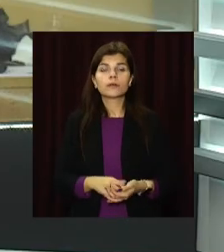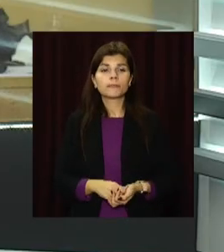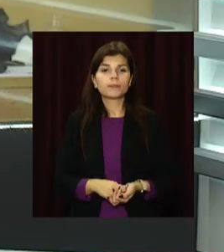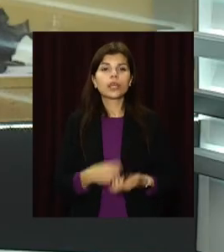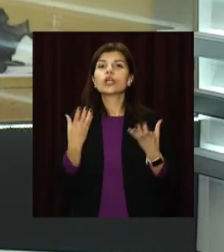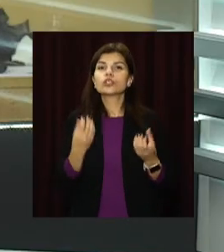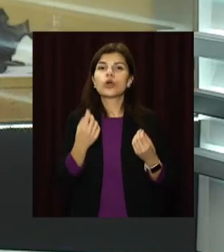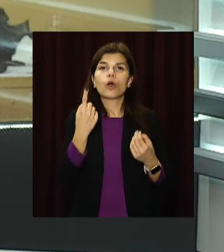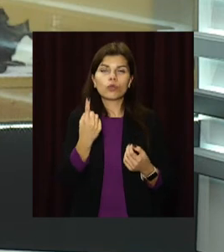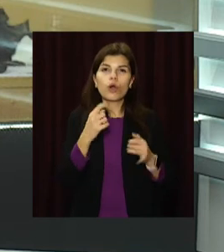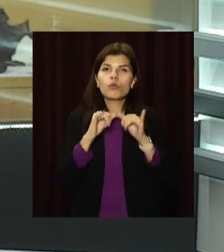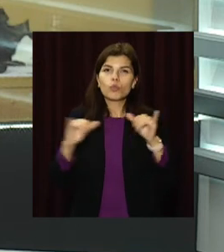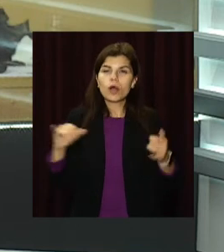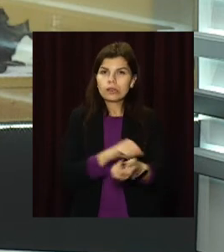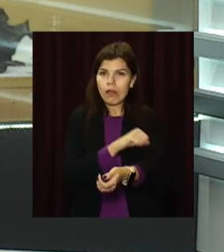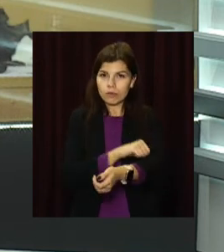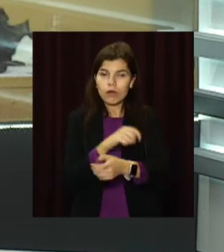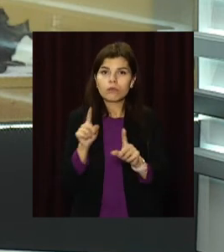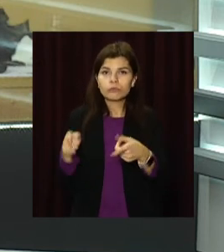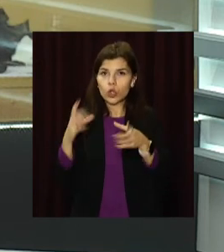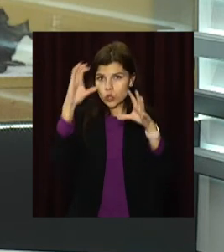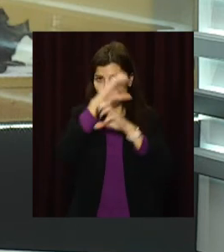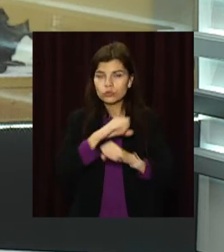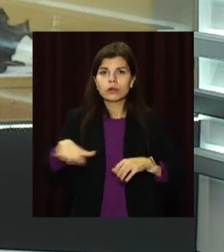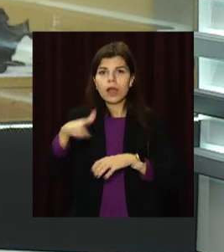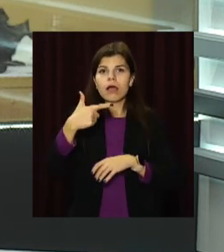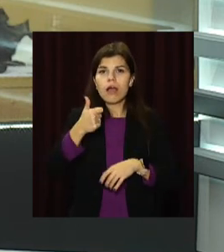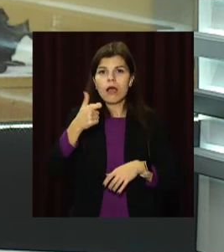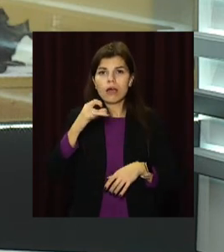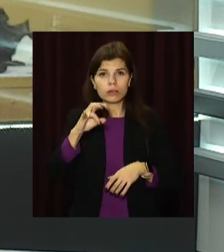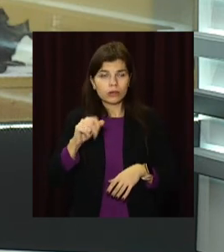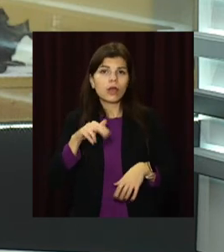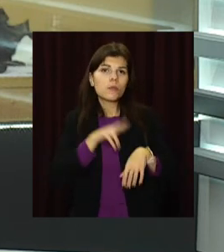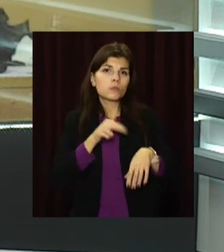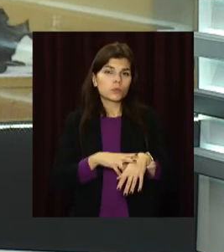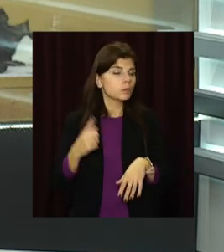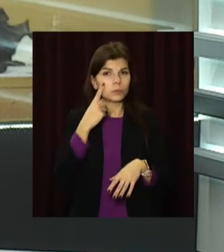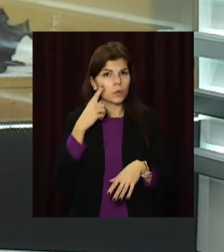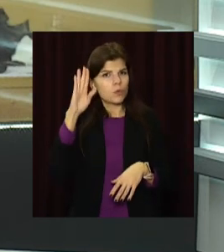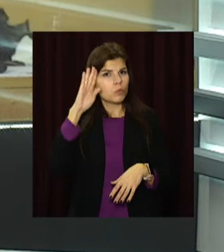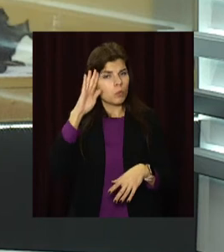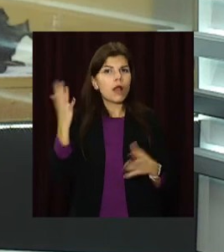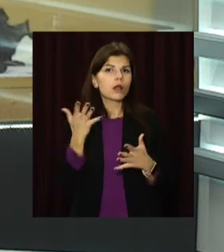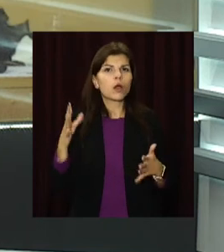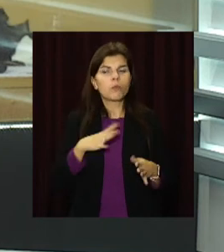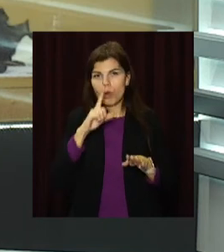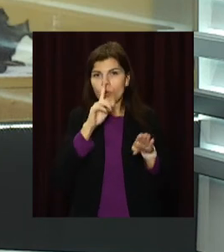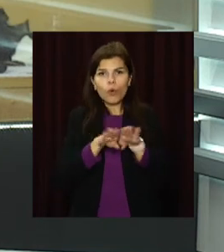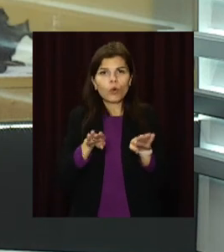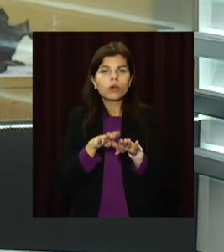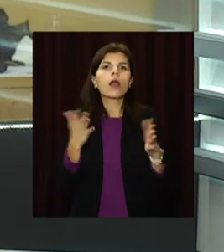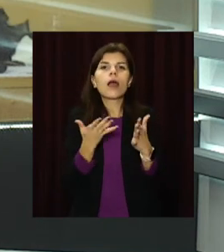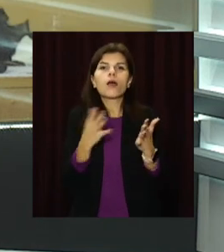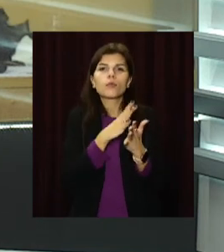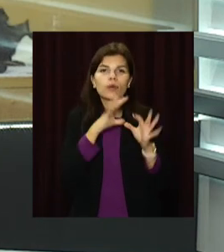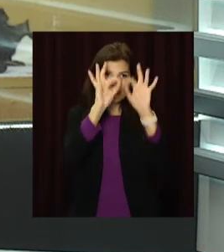І ще одного розповсюджувача наркотиків затримали вночі на проспекті Гагаріна. Правоохоронці помітили чоловіка, який був схожий за